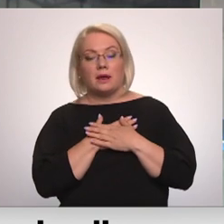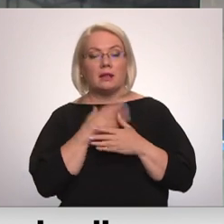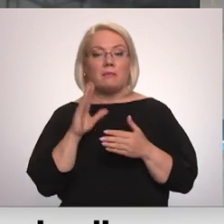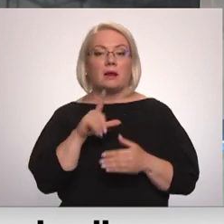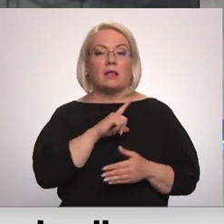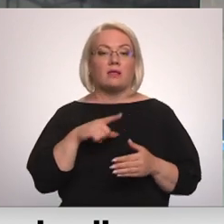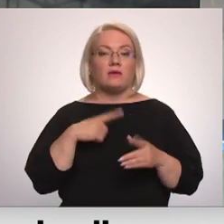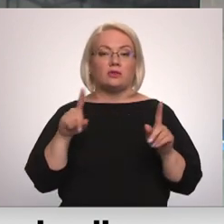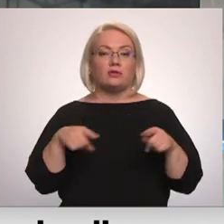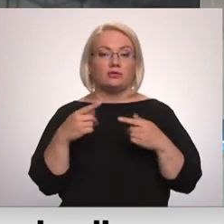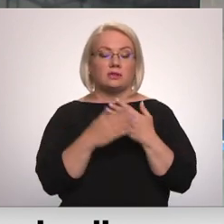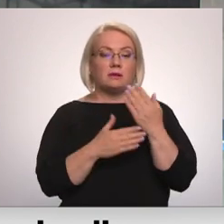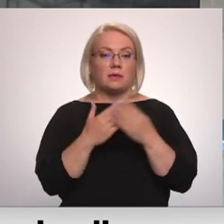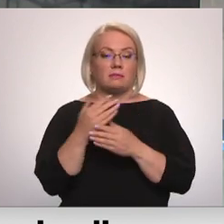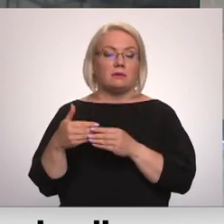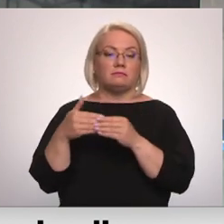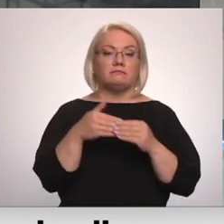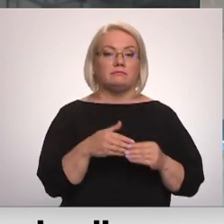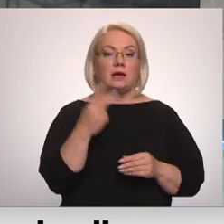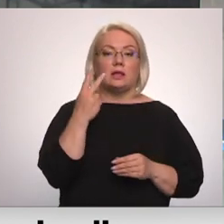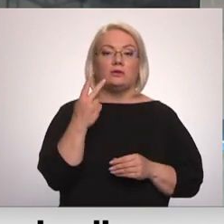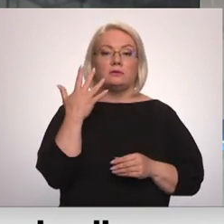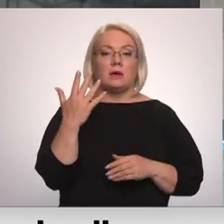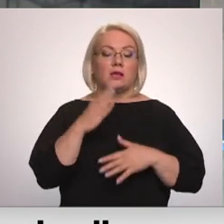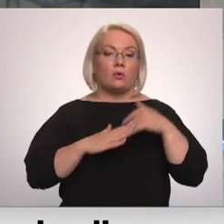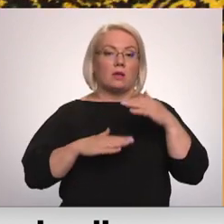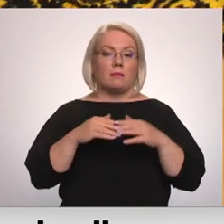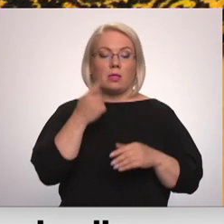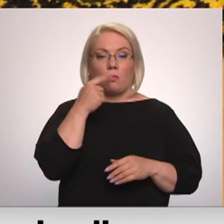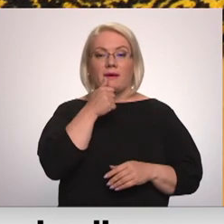uz Latviju atvedusi 25 rokdarbnieces no Islandes.